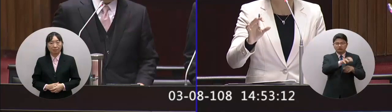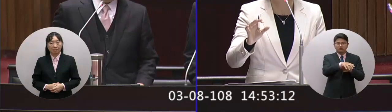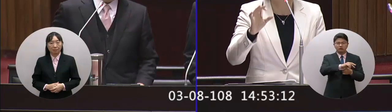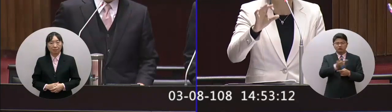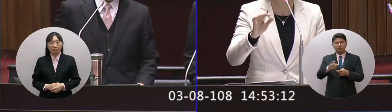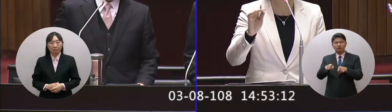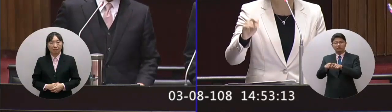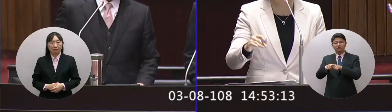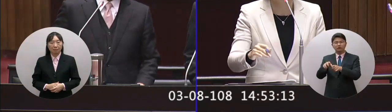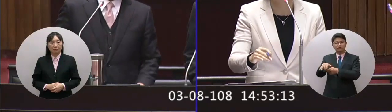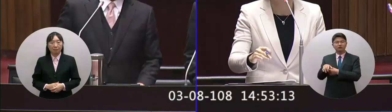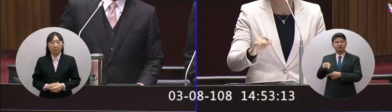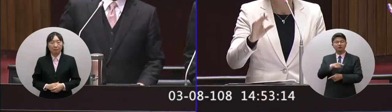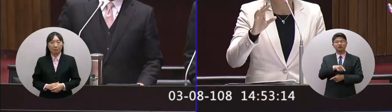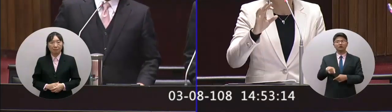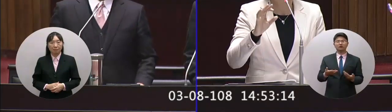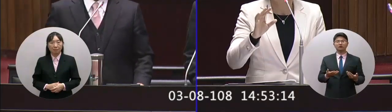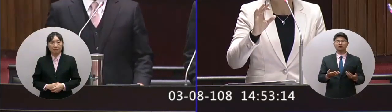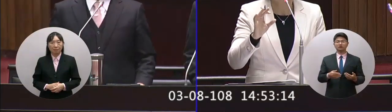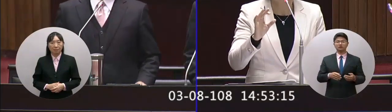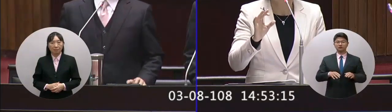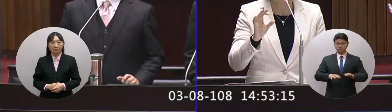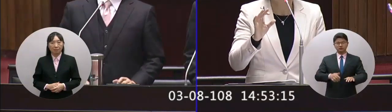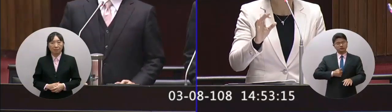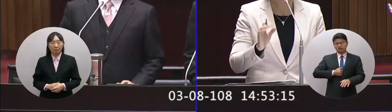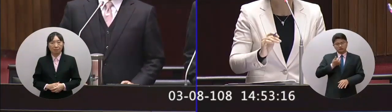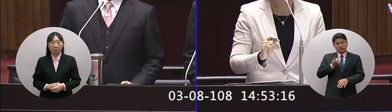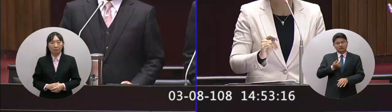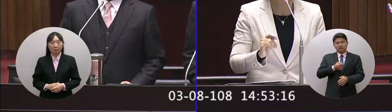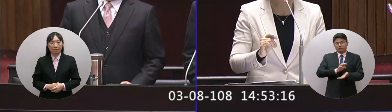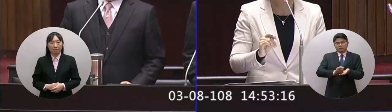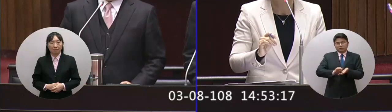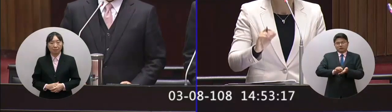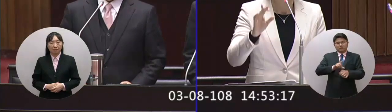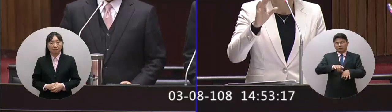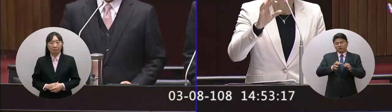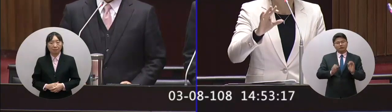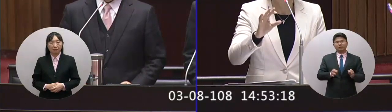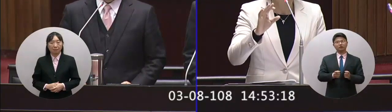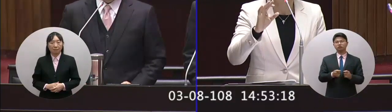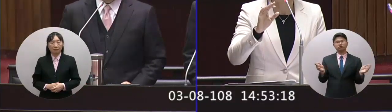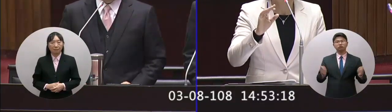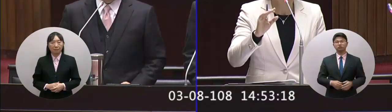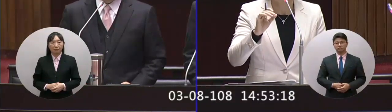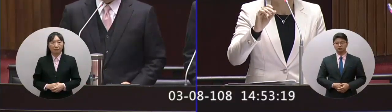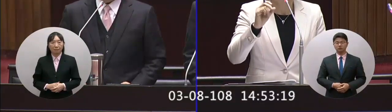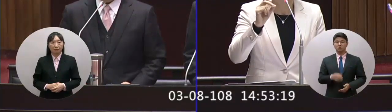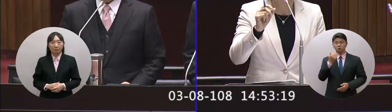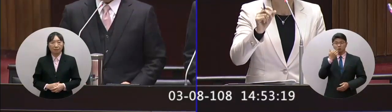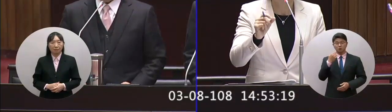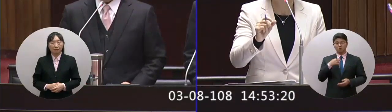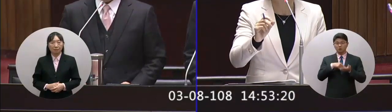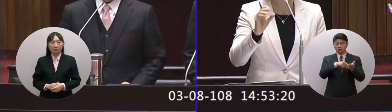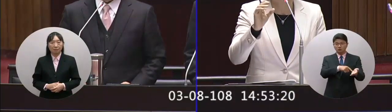几几年来对哈，特农要转为一般农，这个真的耗费相当多的时间哈。有点吼，一个案件